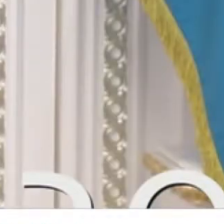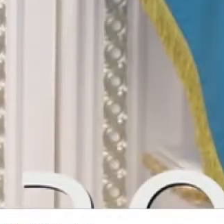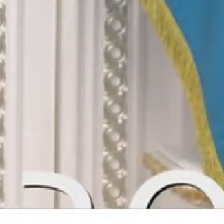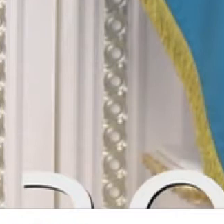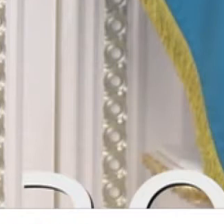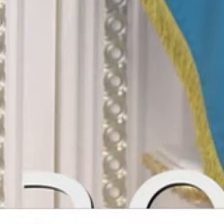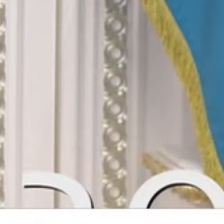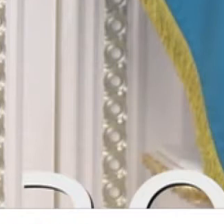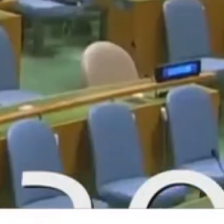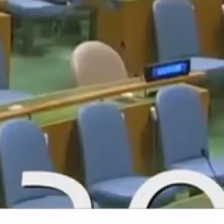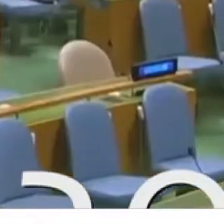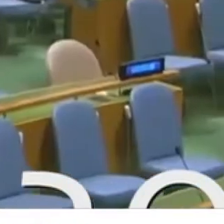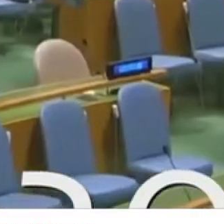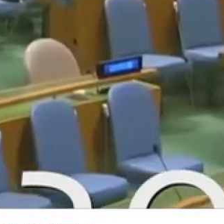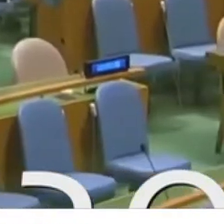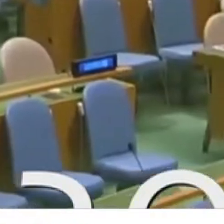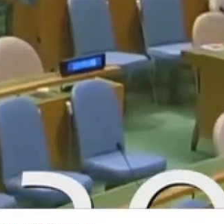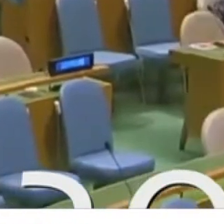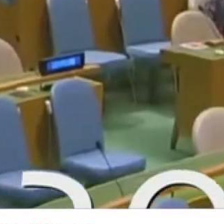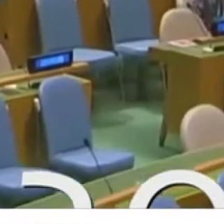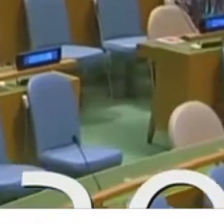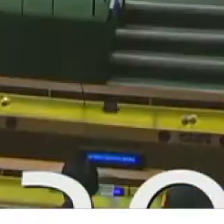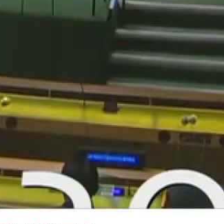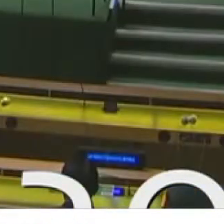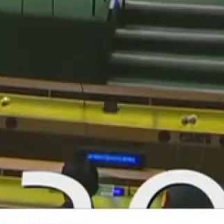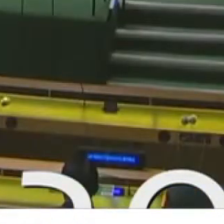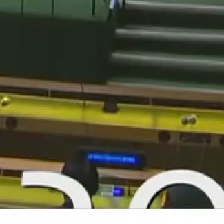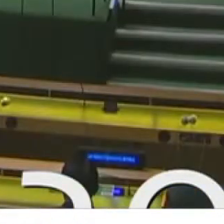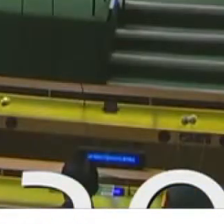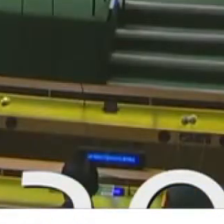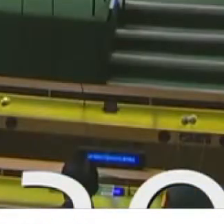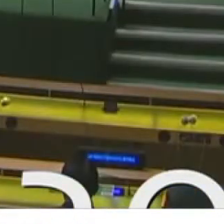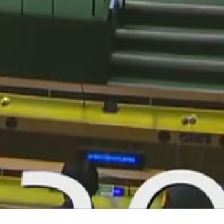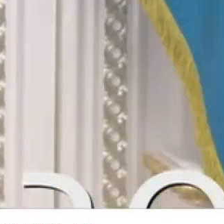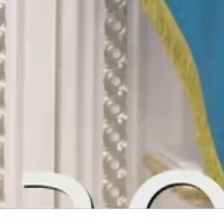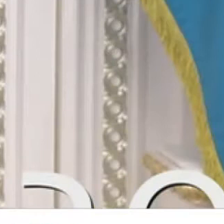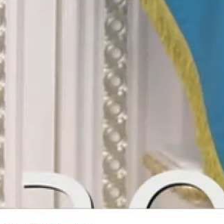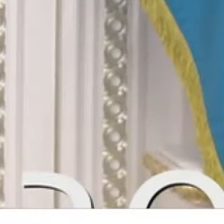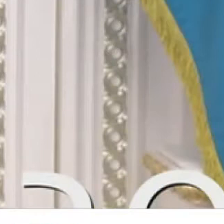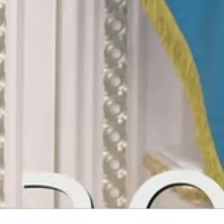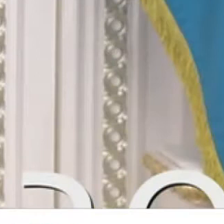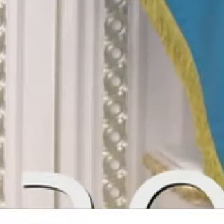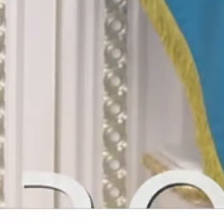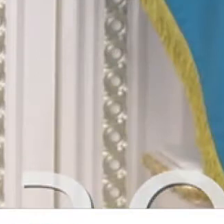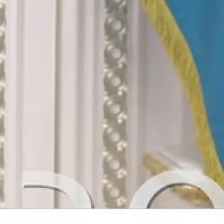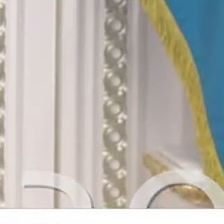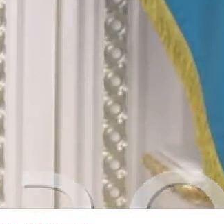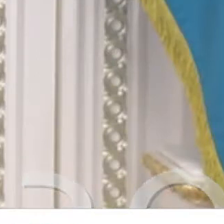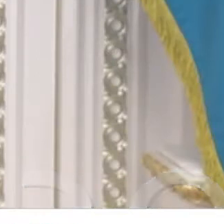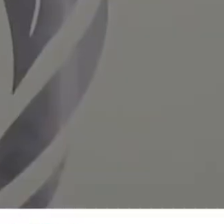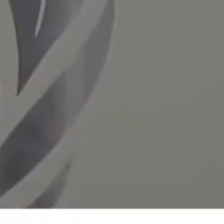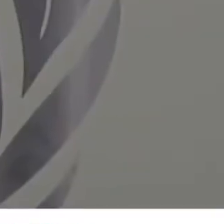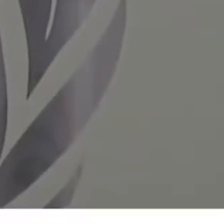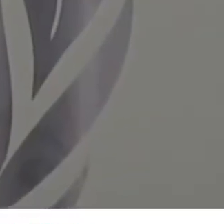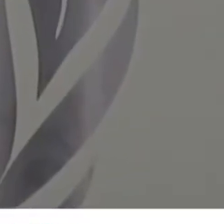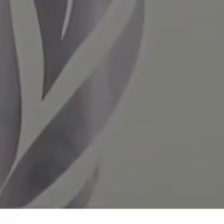мәселелермен сын қатерлерге тоқталады. Коронавирус пандемиясымен күреске, жаһандағы экономиканың өсімін қалпына келтіруге, ядролық